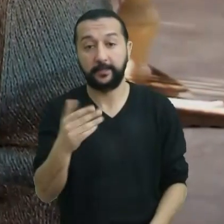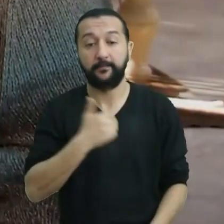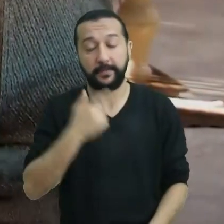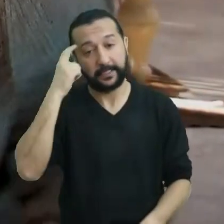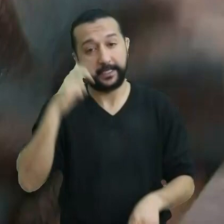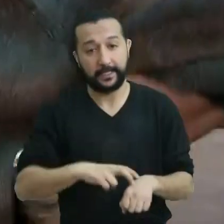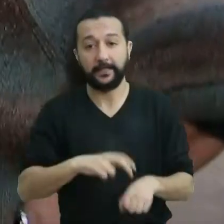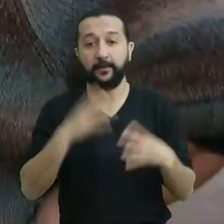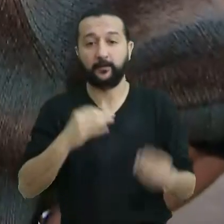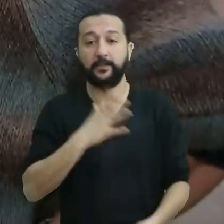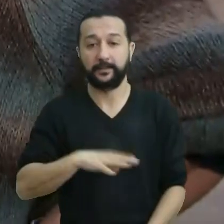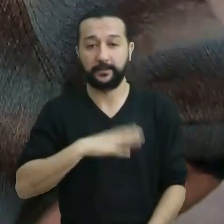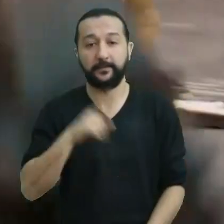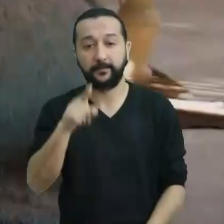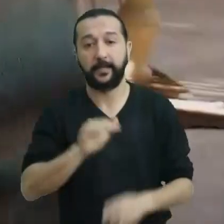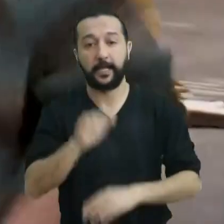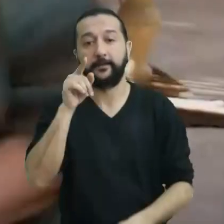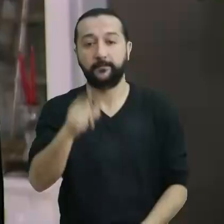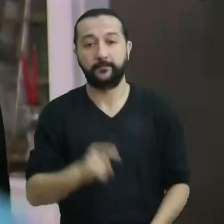beni hatırlarsınız hayatım.